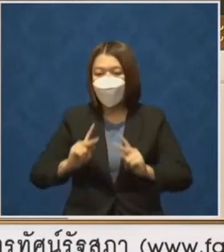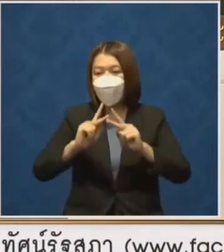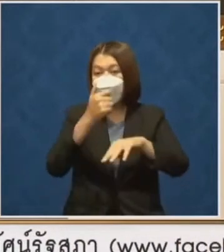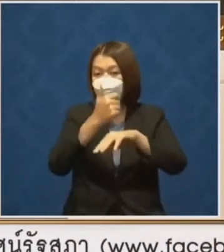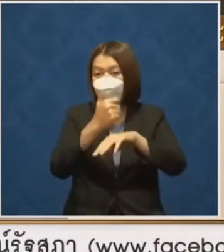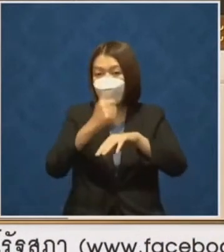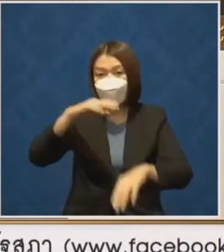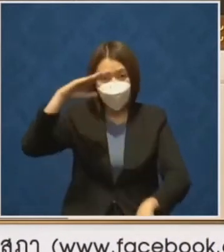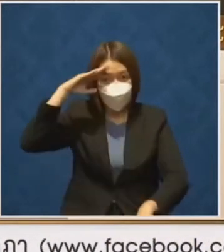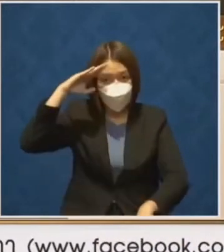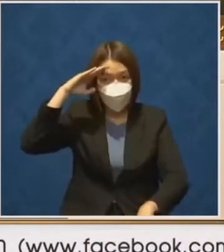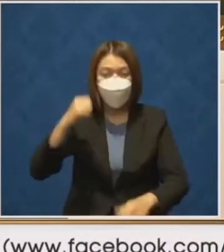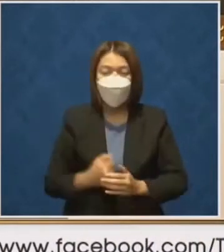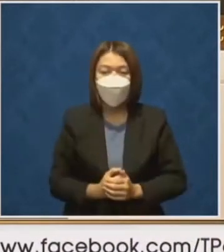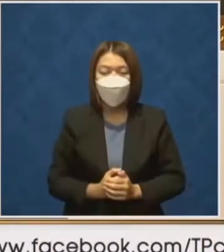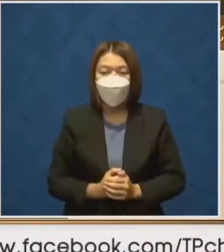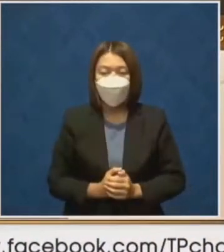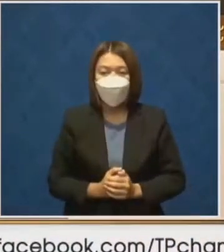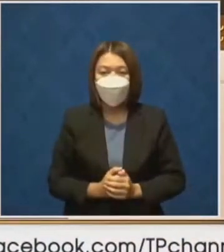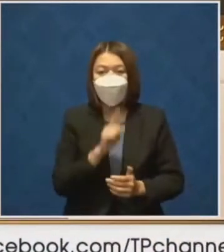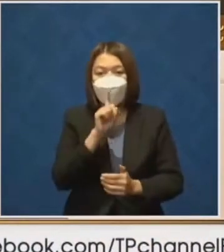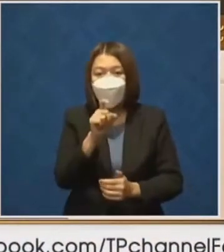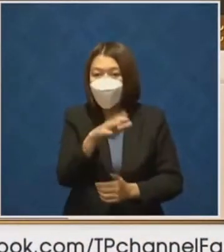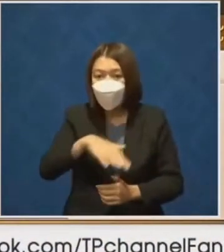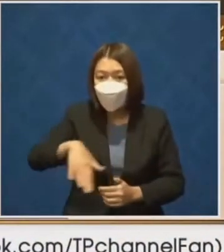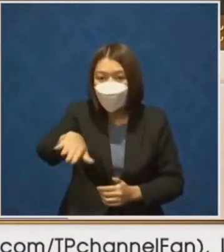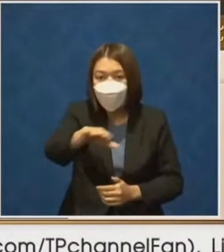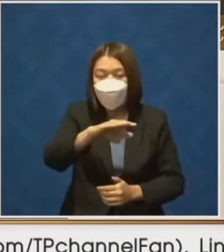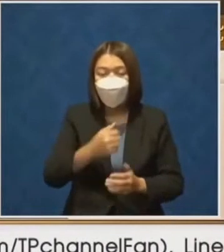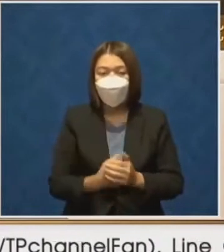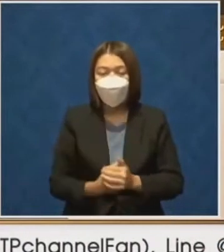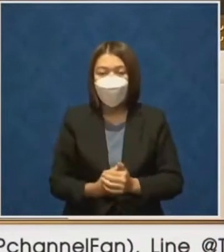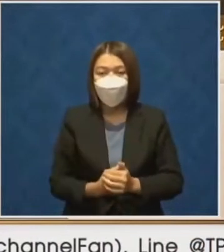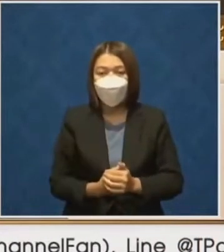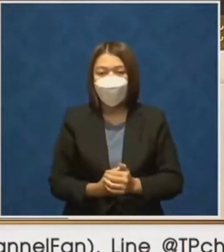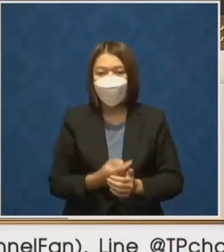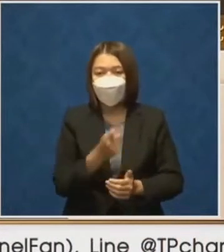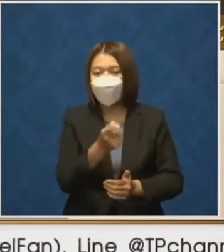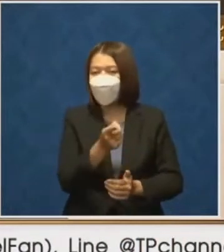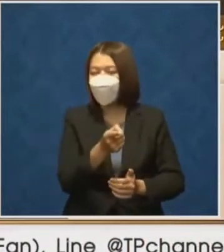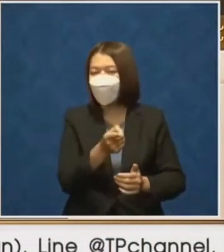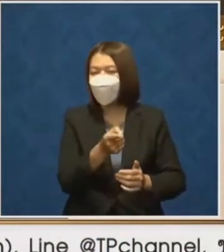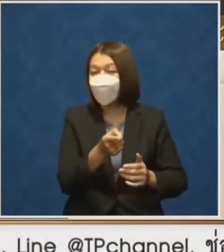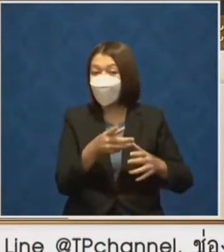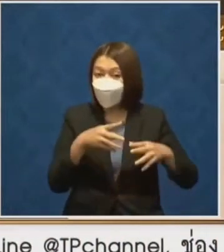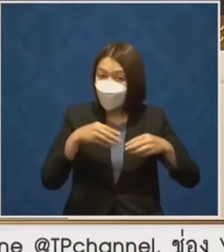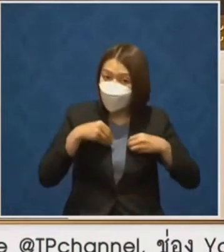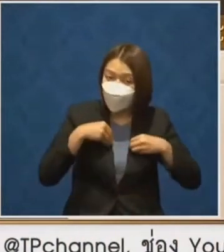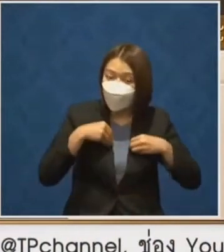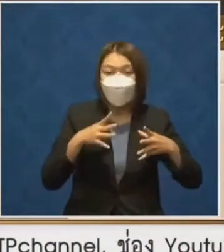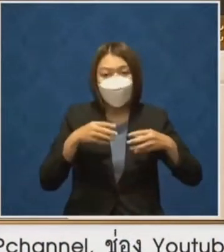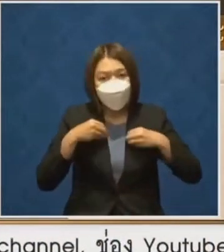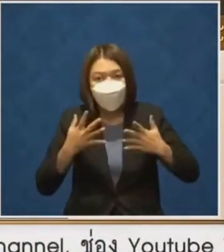ไปแล้วก็การแถลงนโยบายของรัฐสภาที่ไม่บอกถึงที่มารายได้นะครับเมื่อ18กันยา